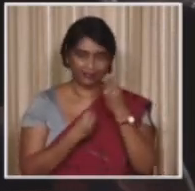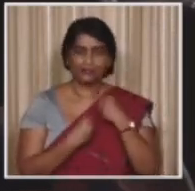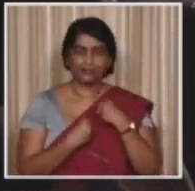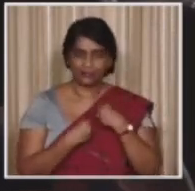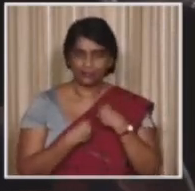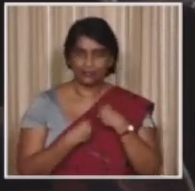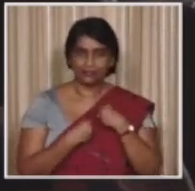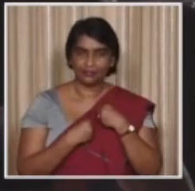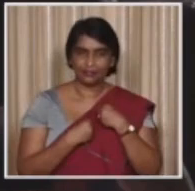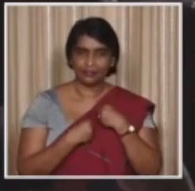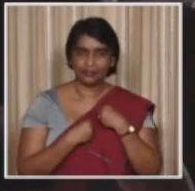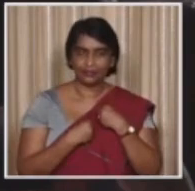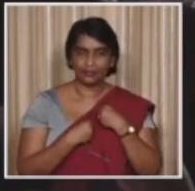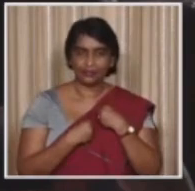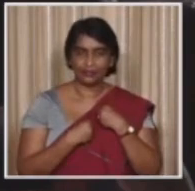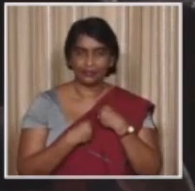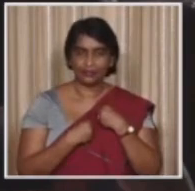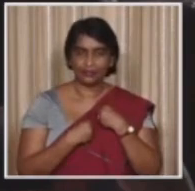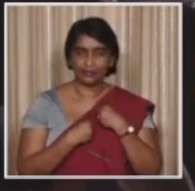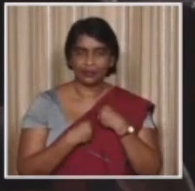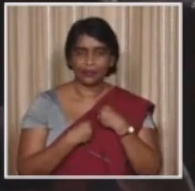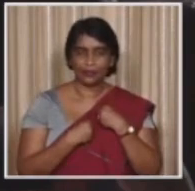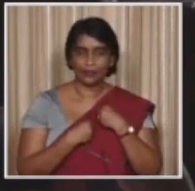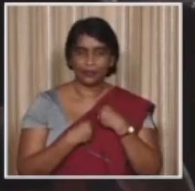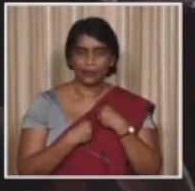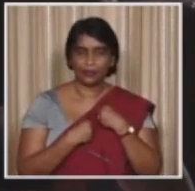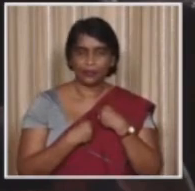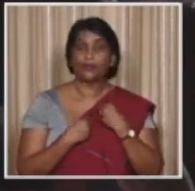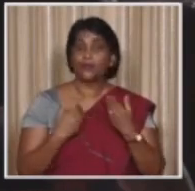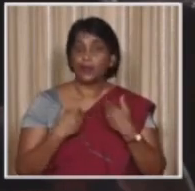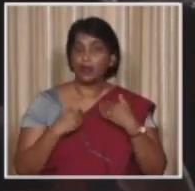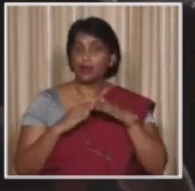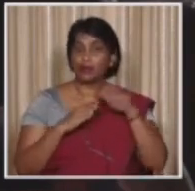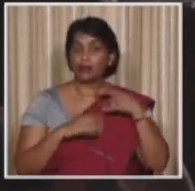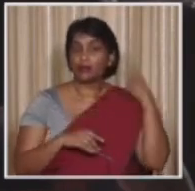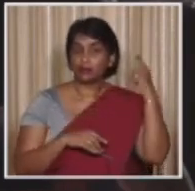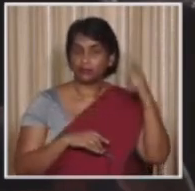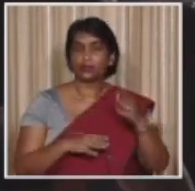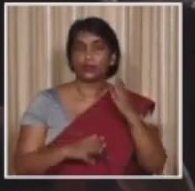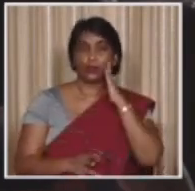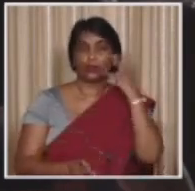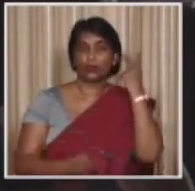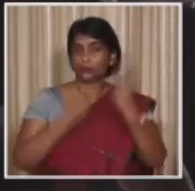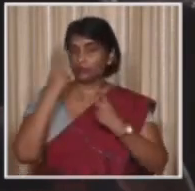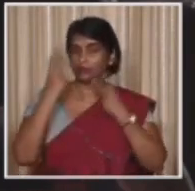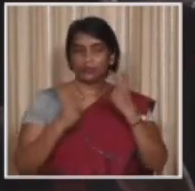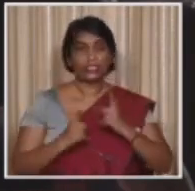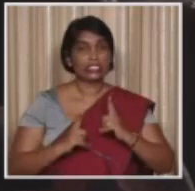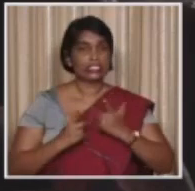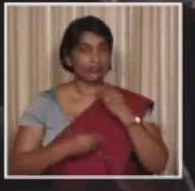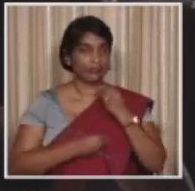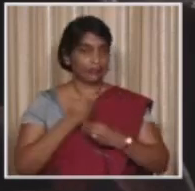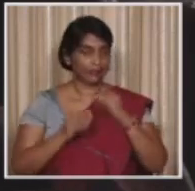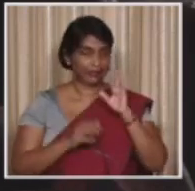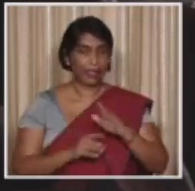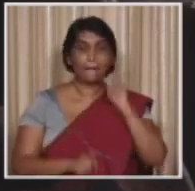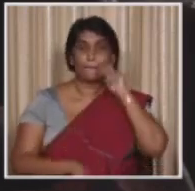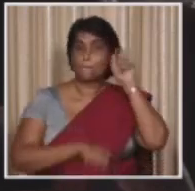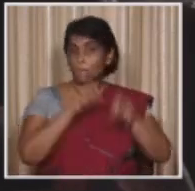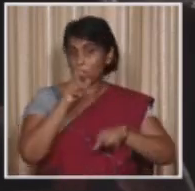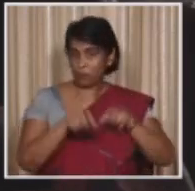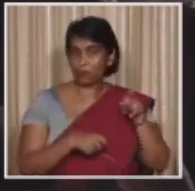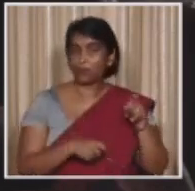මන්ත්‍රීතුමිය. විනාඩි දෙකක් දෙන්න. මේ අපේ ගම්වලට ගියාම අද සංචාරක කර්මාන්තයෙන් ජීවත් වෙන